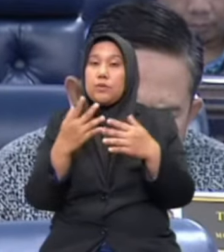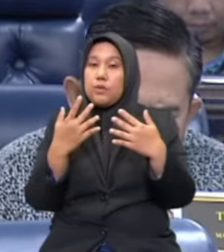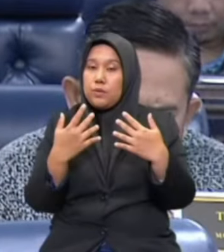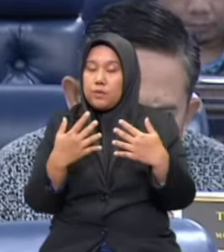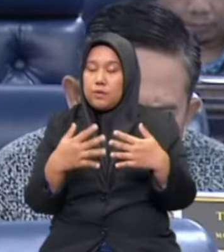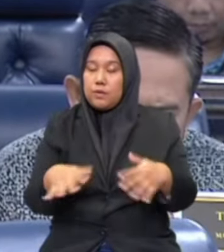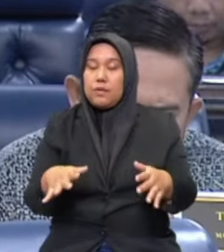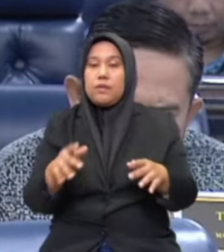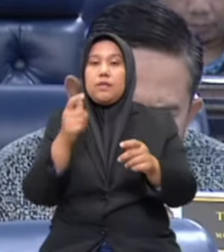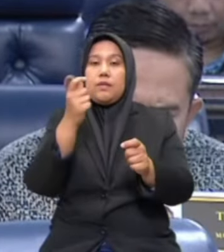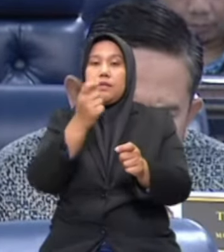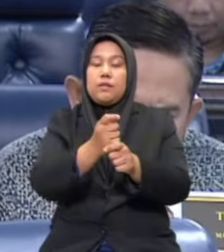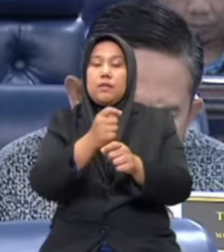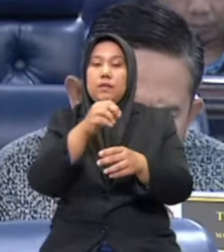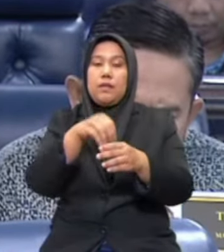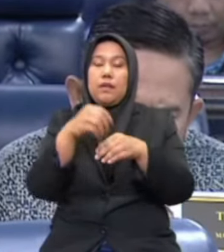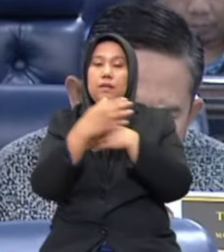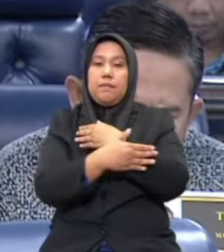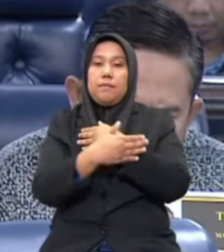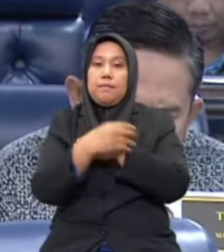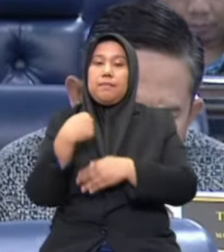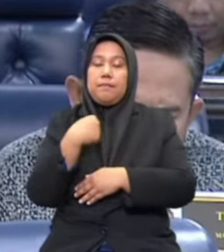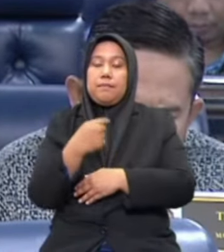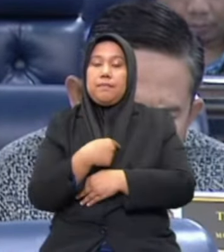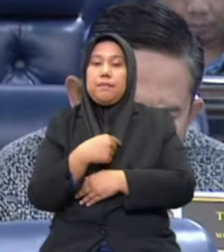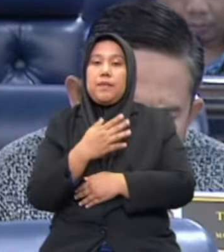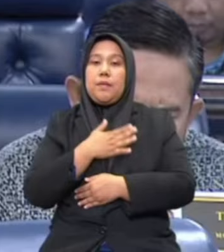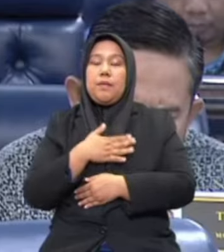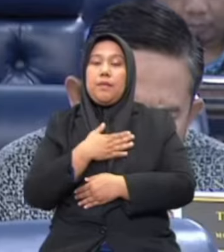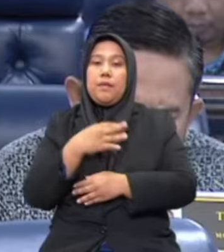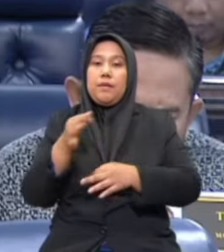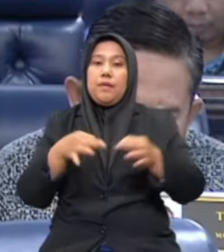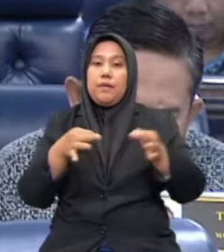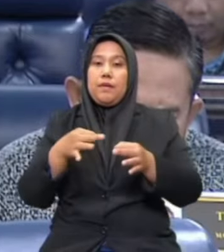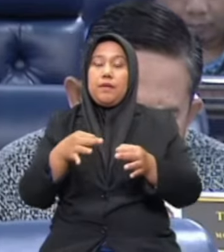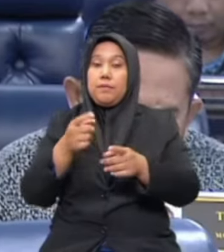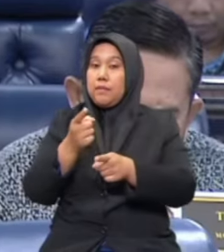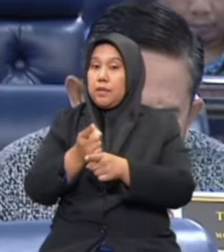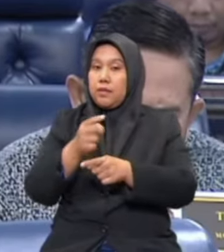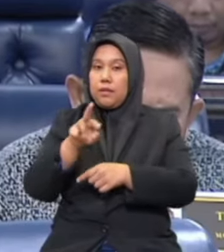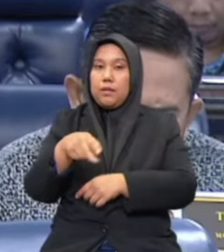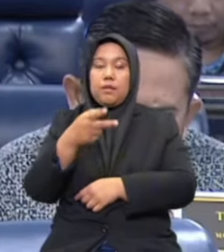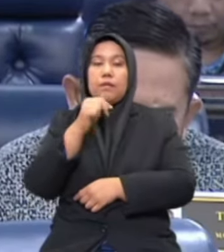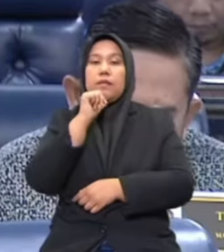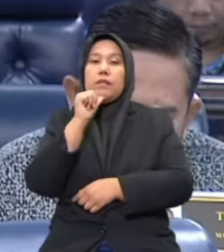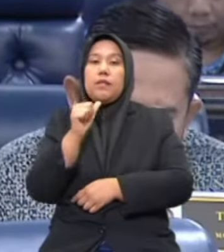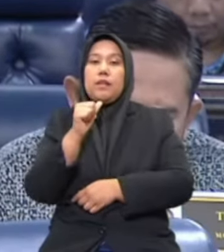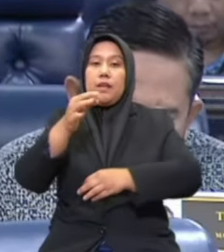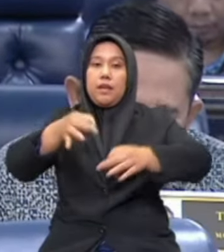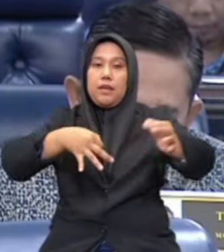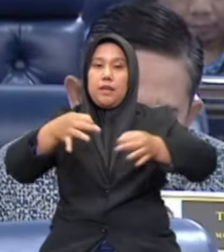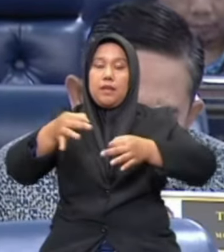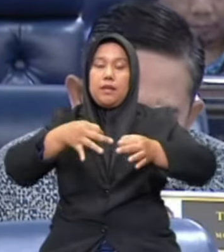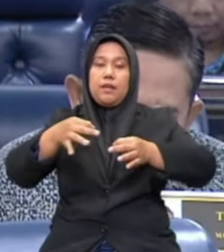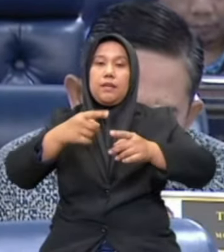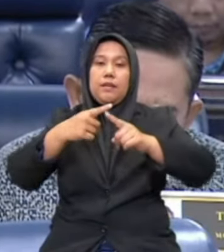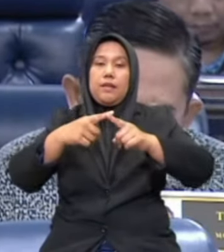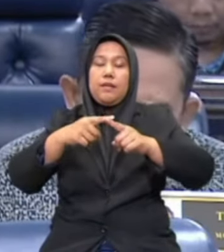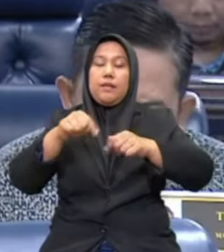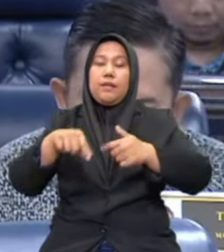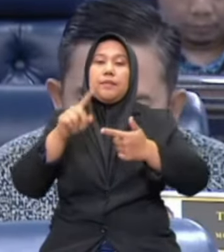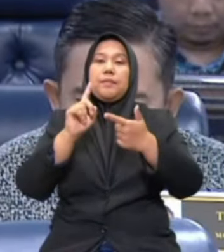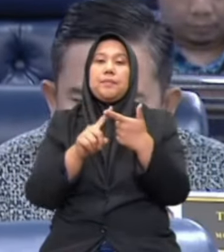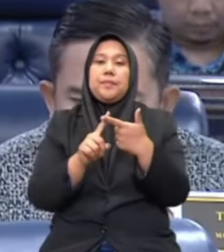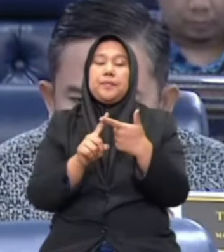kita Saya ingin memohon penjelasan daripada menteri sama ada perkara ini betul ke tidak menjelaskan dalam dewan yang mulia ini itu pertama